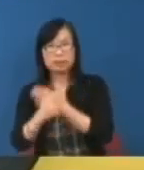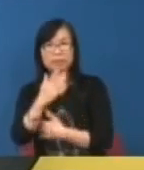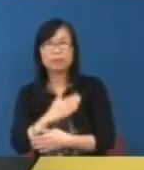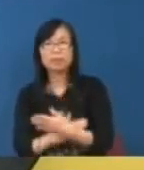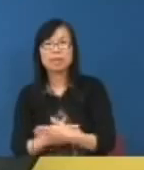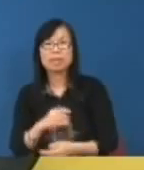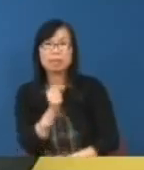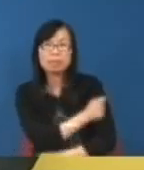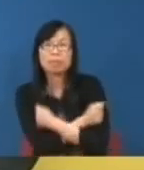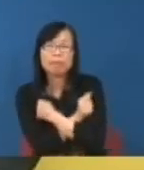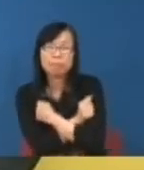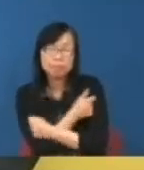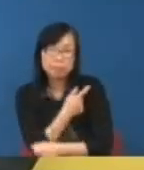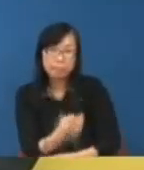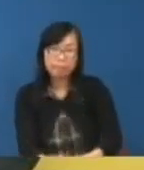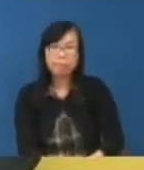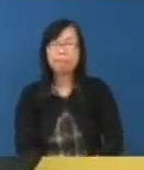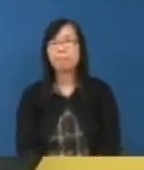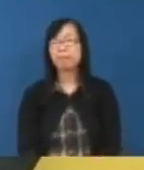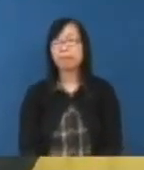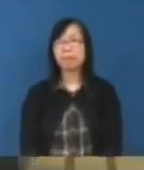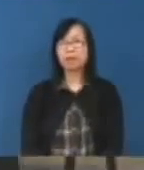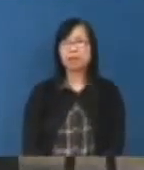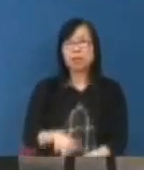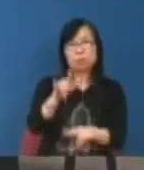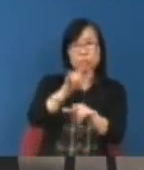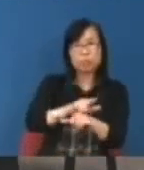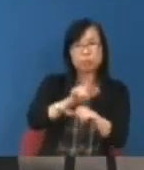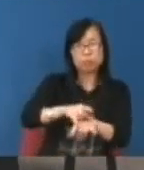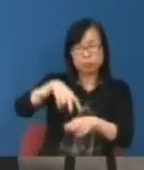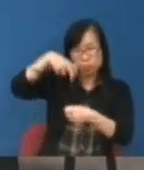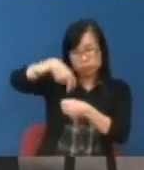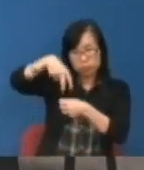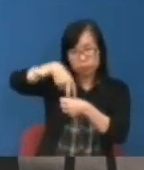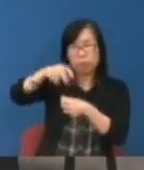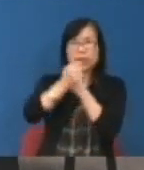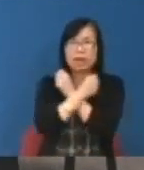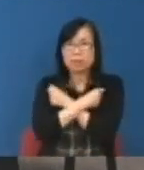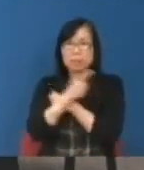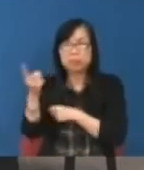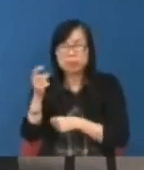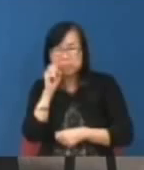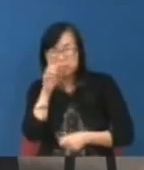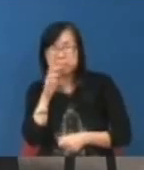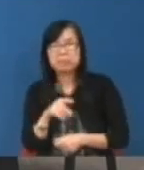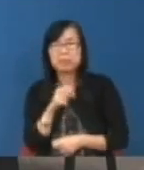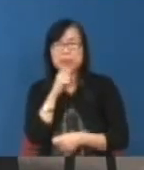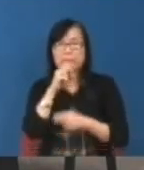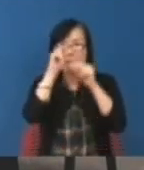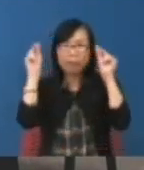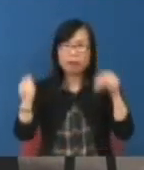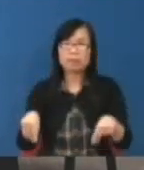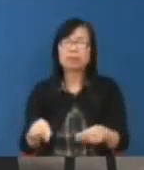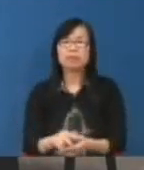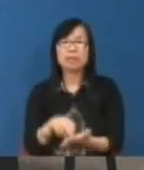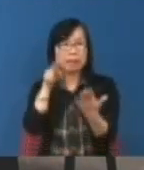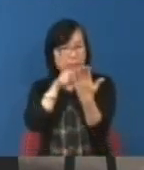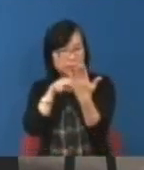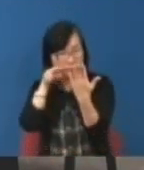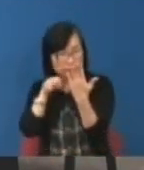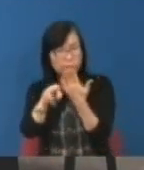嘅咩？ 其實綜援養懶人嚟嘅咩？綜援養懶人依句説話已經好有問題啦，即係究竟？即係你係唔係透過